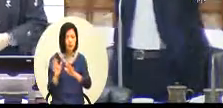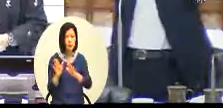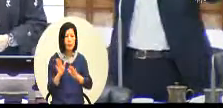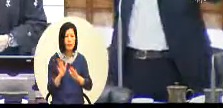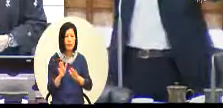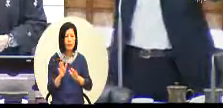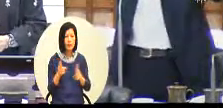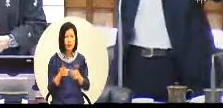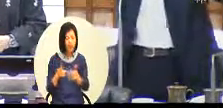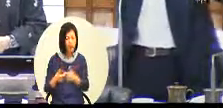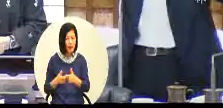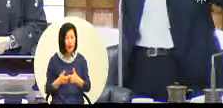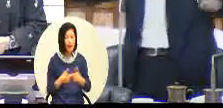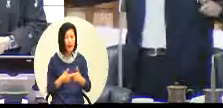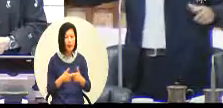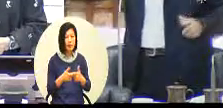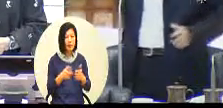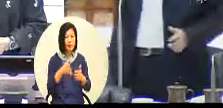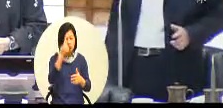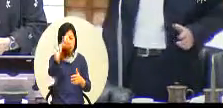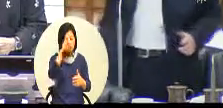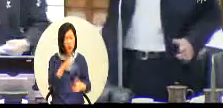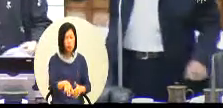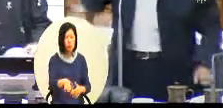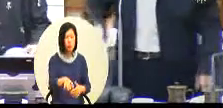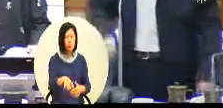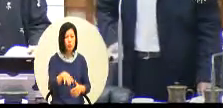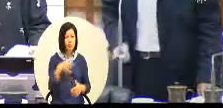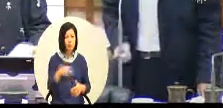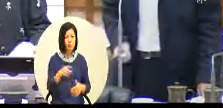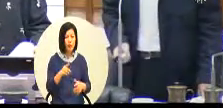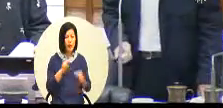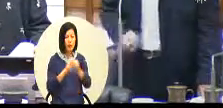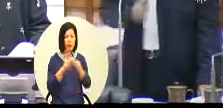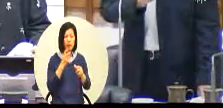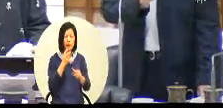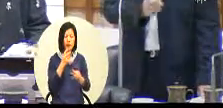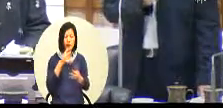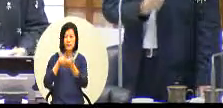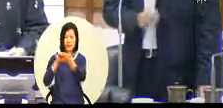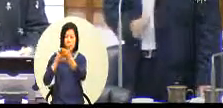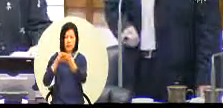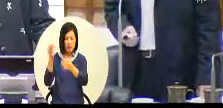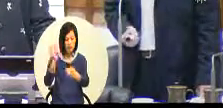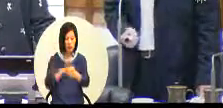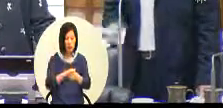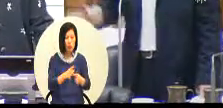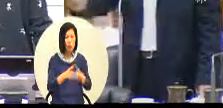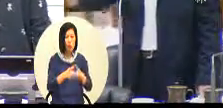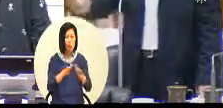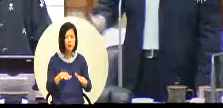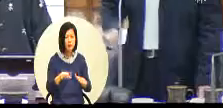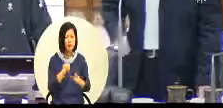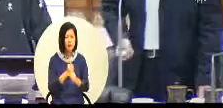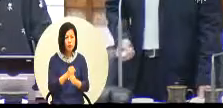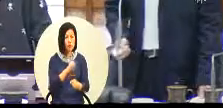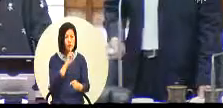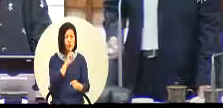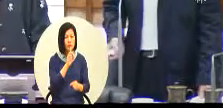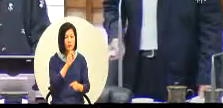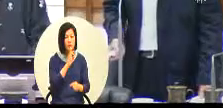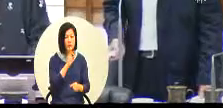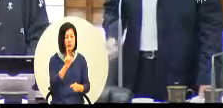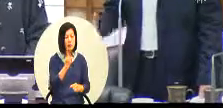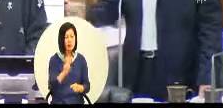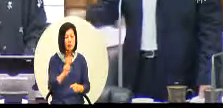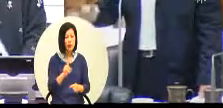的整个的一个古迹，当然我们要跟中央去争取经费啊，可是现在能够做的我们就应该能够结合来